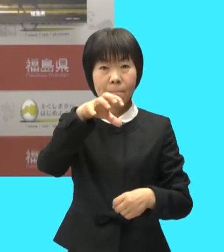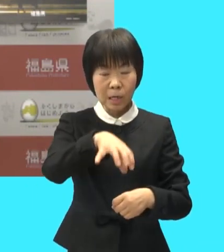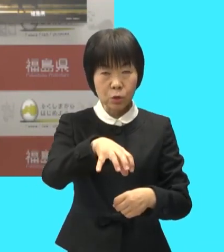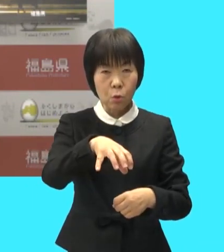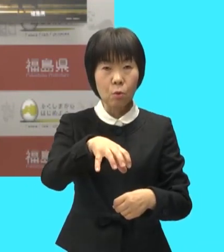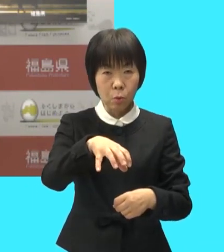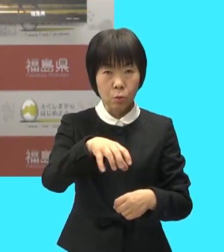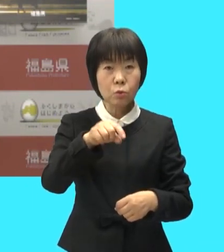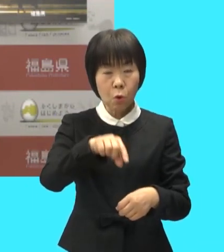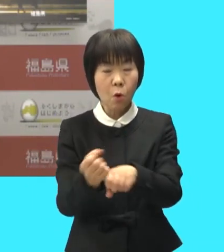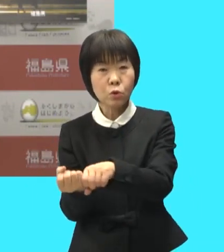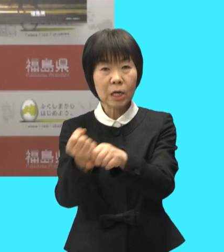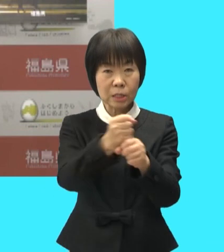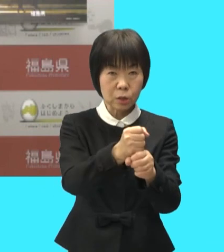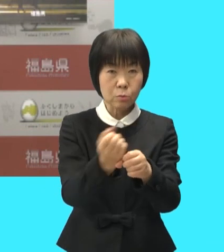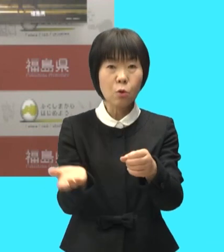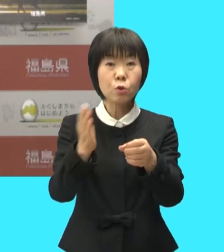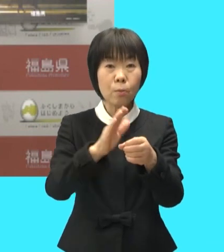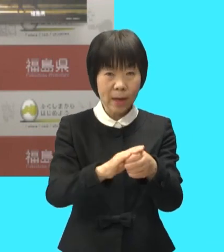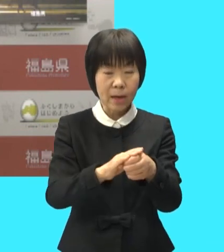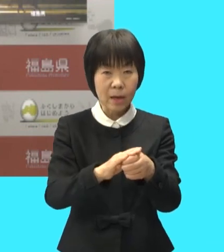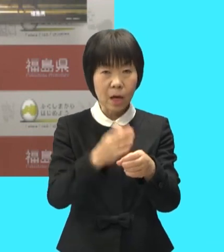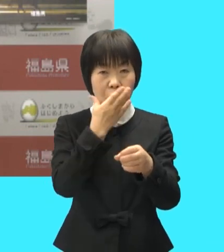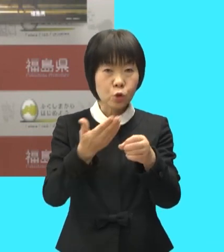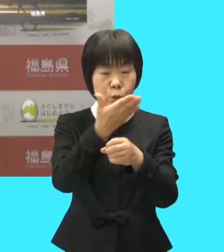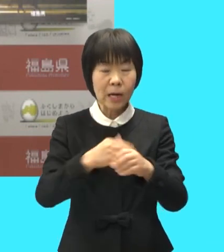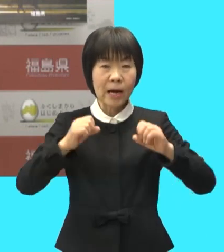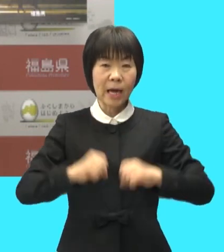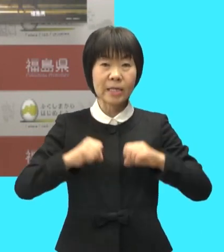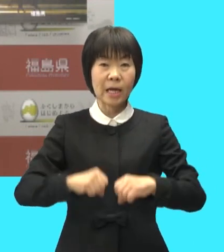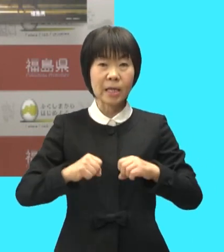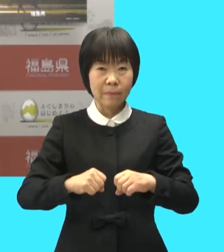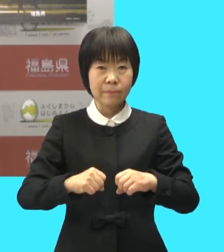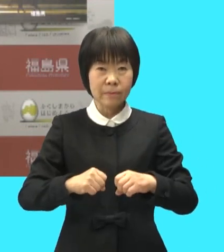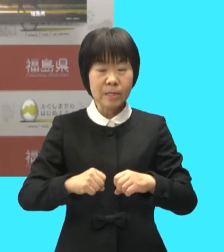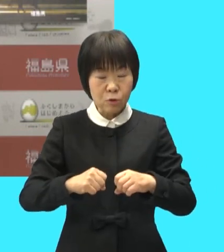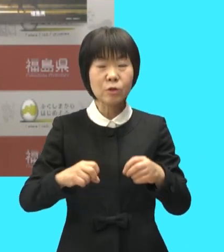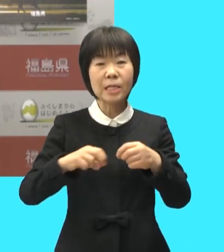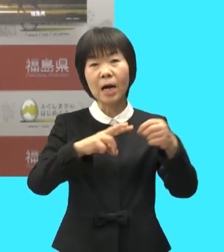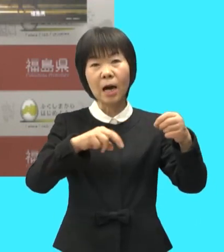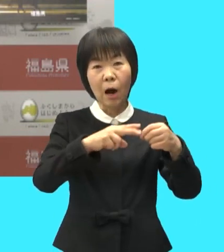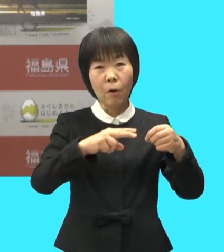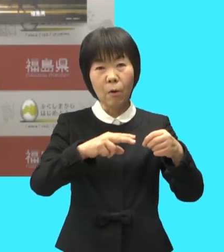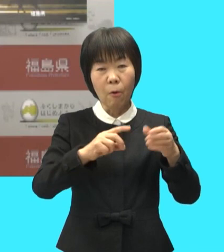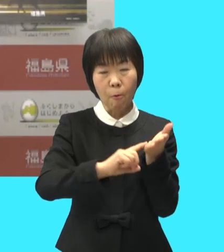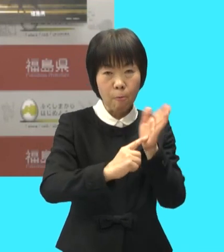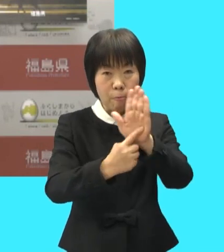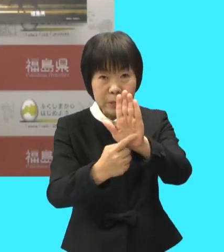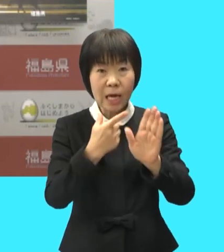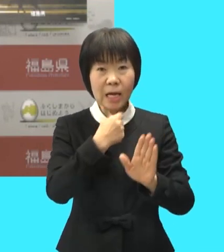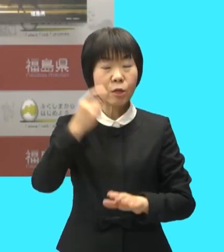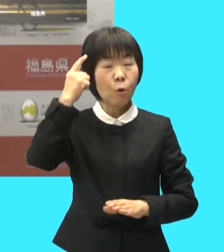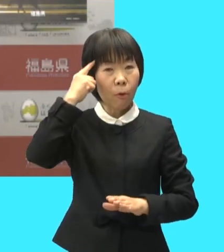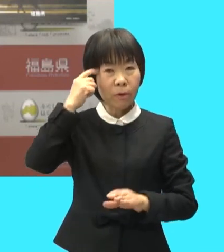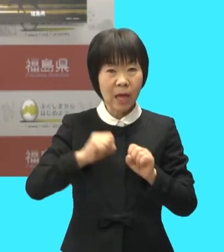J ビレッジの復活も含め福島が元気なんだぞ、そういうサッカーを見せたいと思って